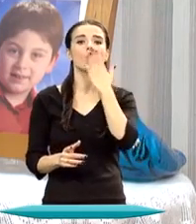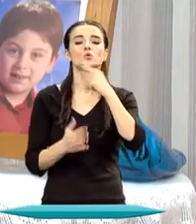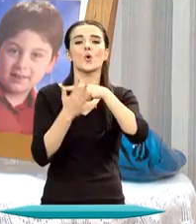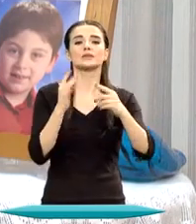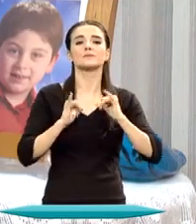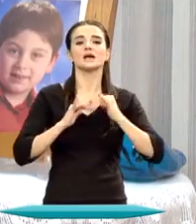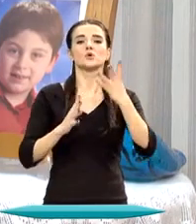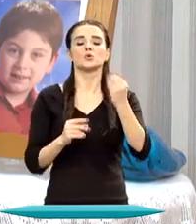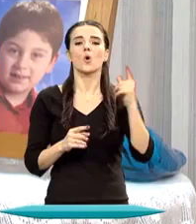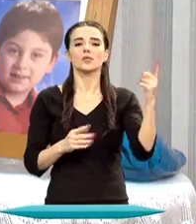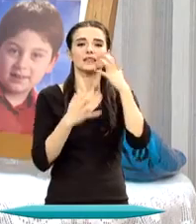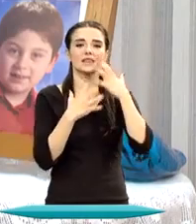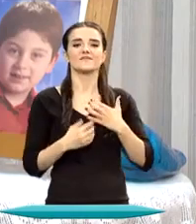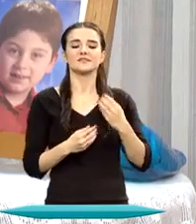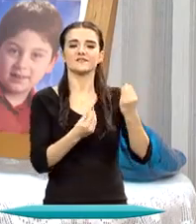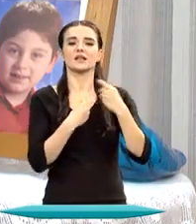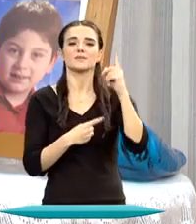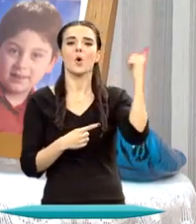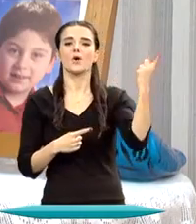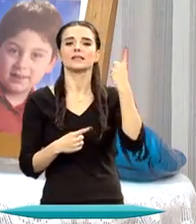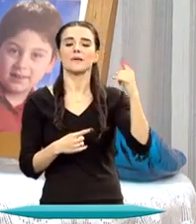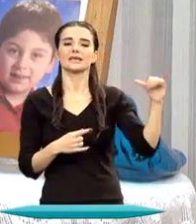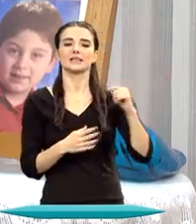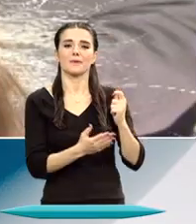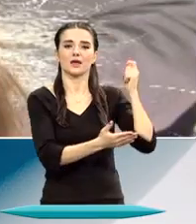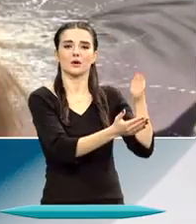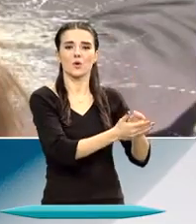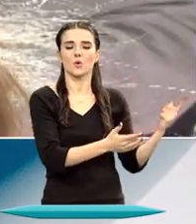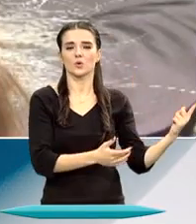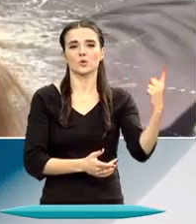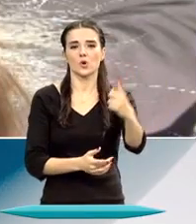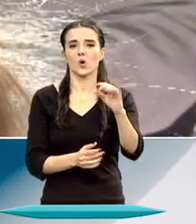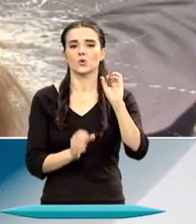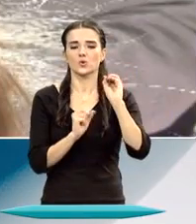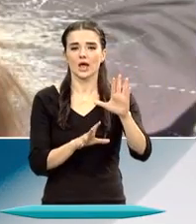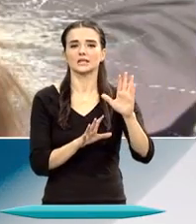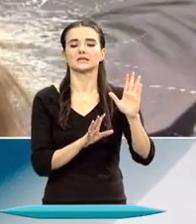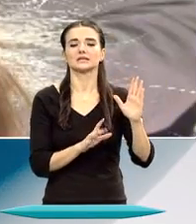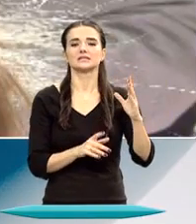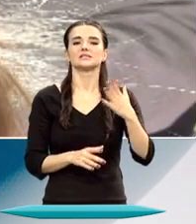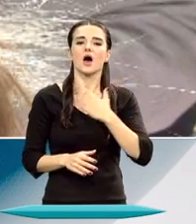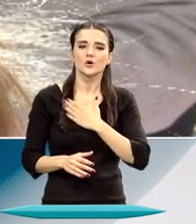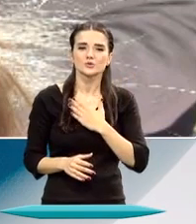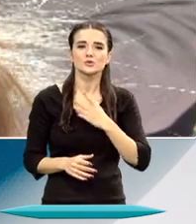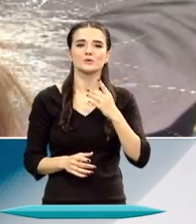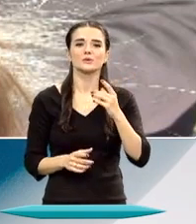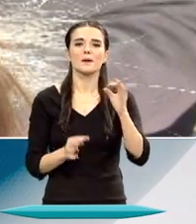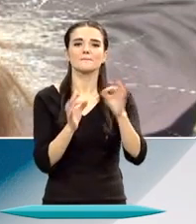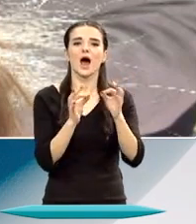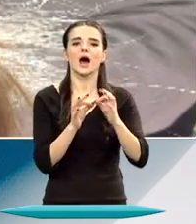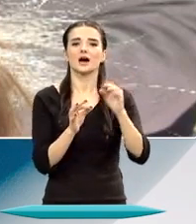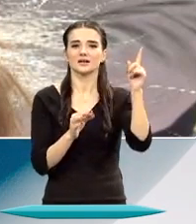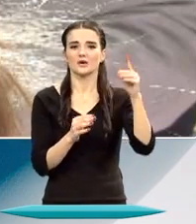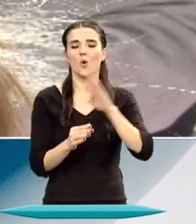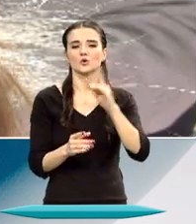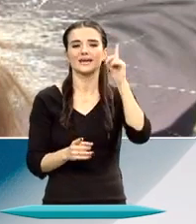okul rahatsız oluyor. Onların önerdiği bir öğretmeni tuttuk, gönderdik. Sağ olsun Baha'yı ilk kabul eden